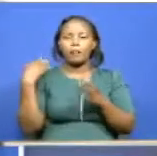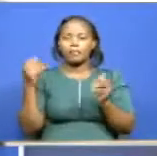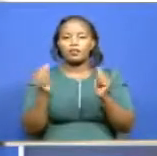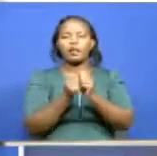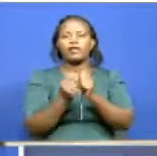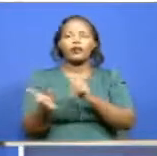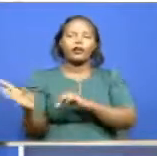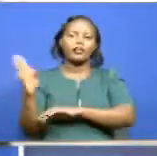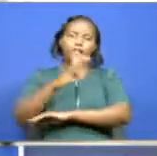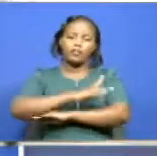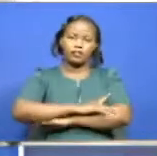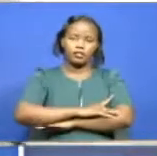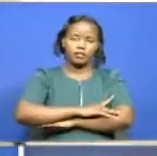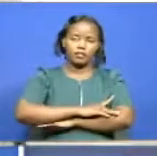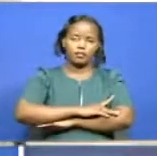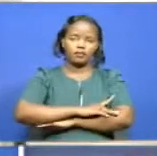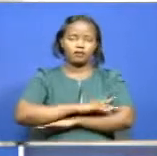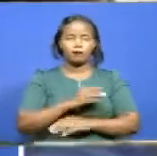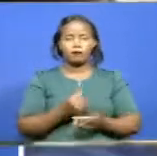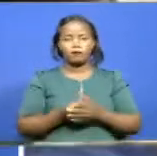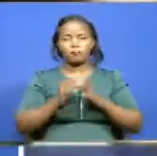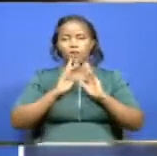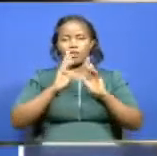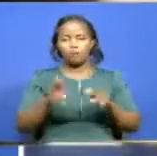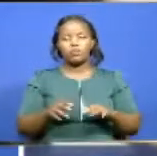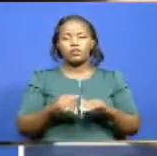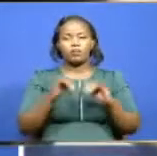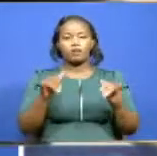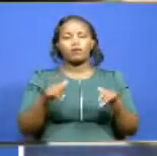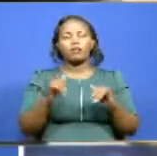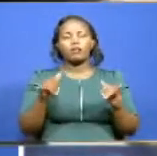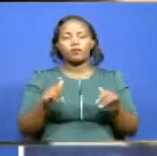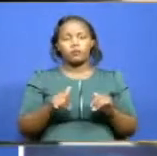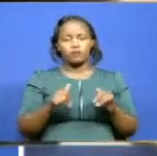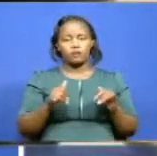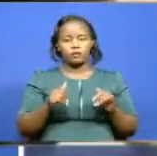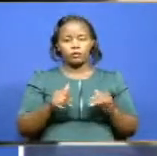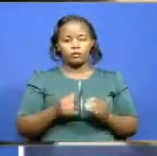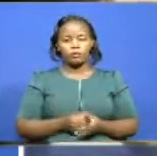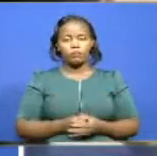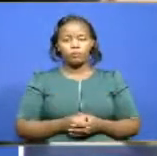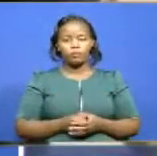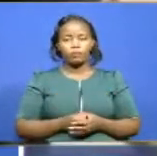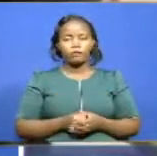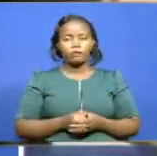zilizopita. Ruth Wamboi, Darubini ya Channel 1.